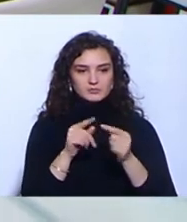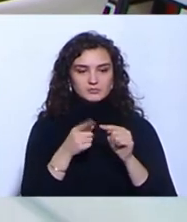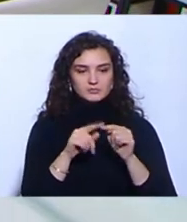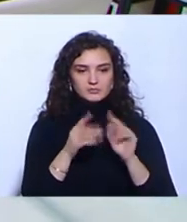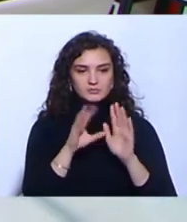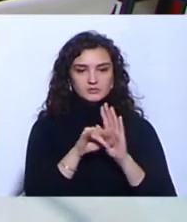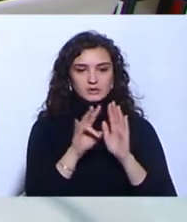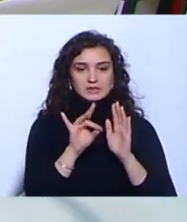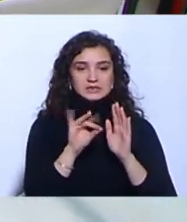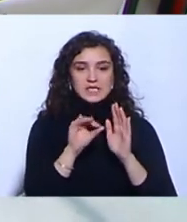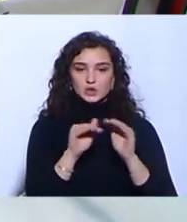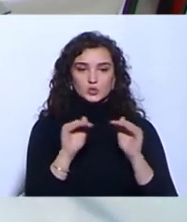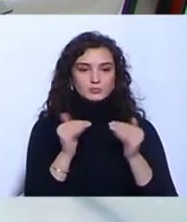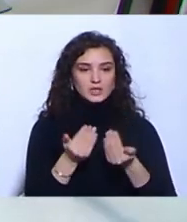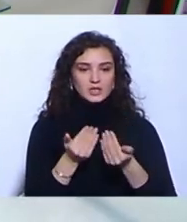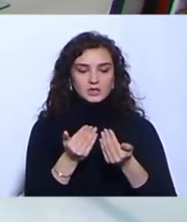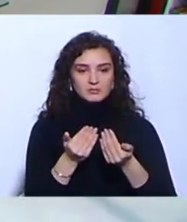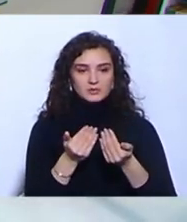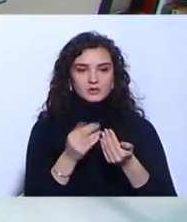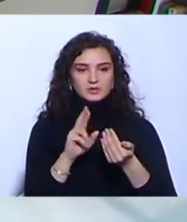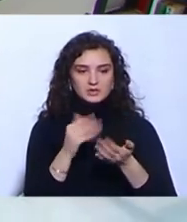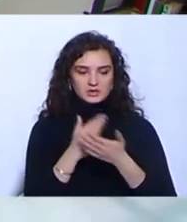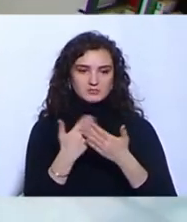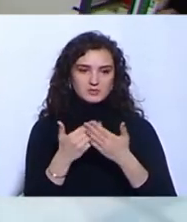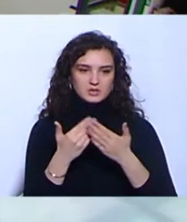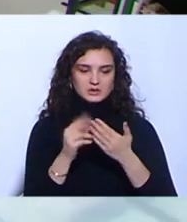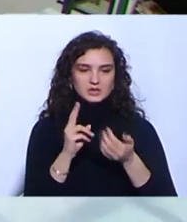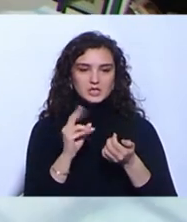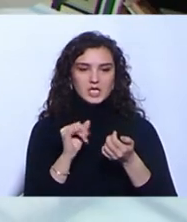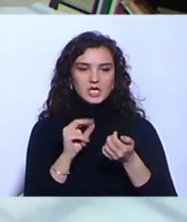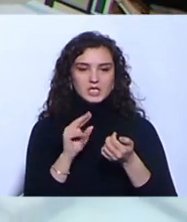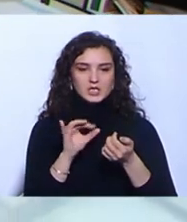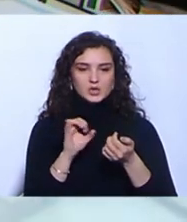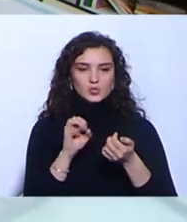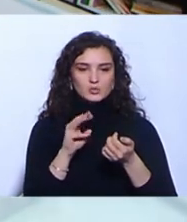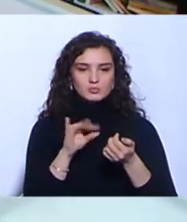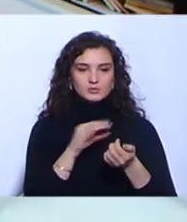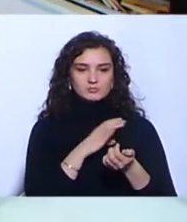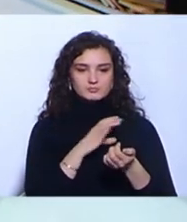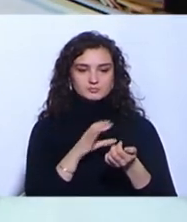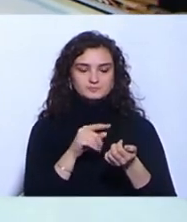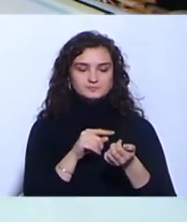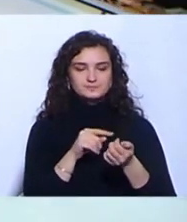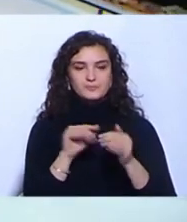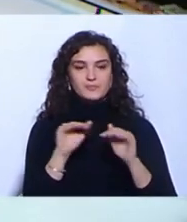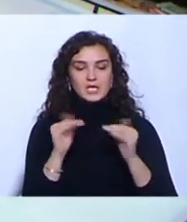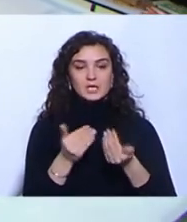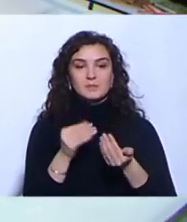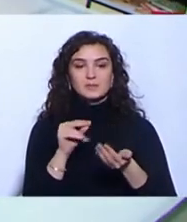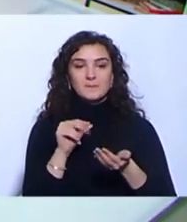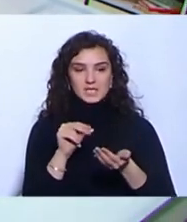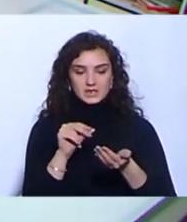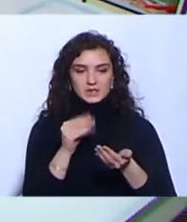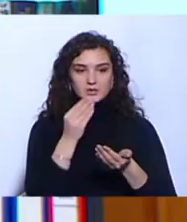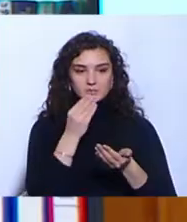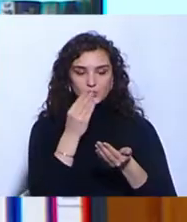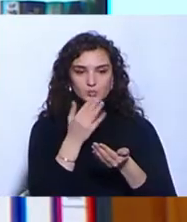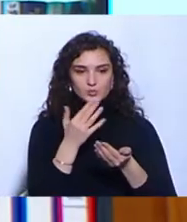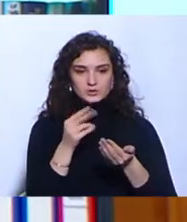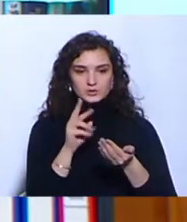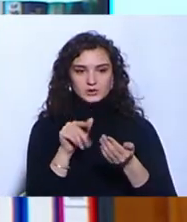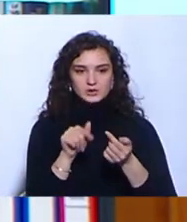რომელშიც ნატრიუმი ნაკლებია და არის მაგალითად კალიუმი უფრო მეტი. ანუ ნაკლებად მარილიანი პროდუქტია